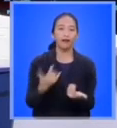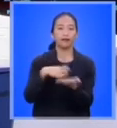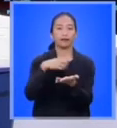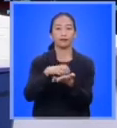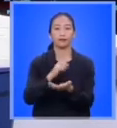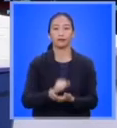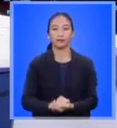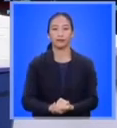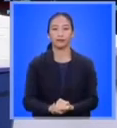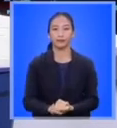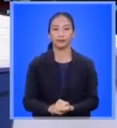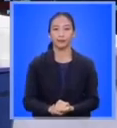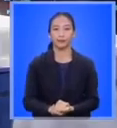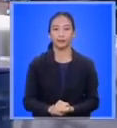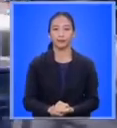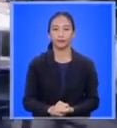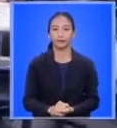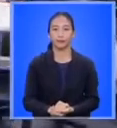งศ์ลีลาพงฤทธิ์ครับ